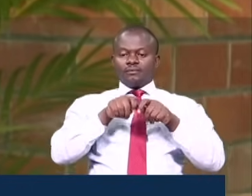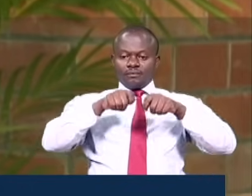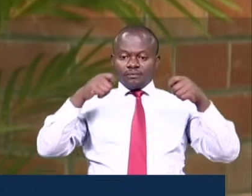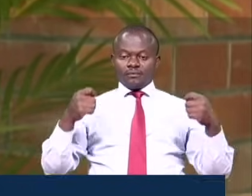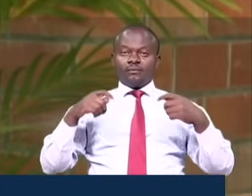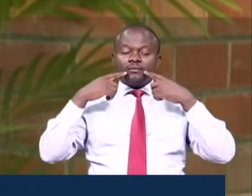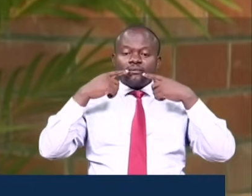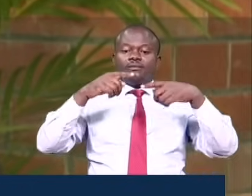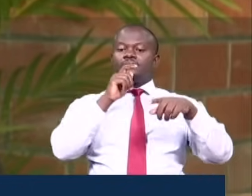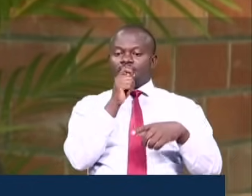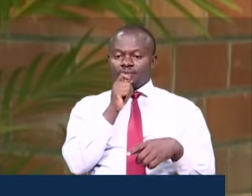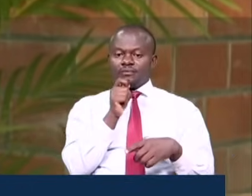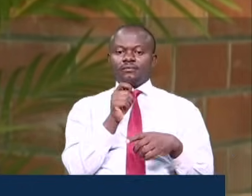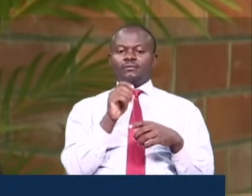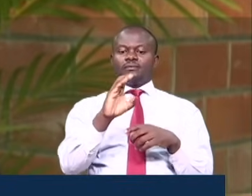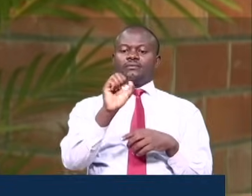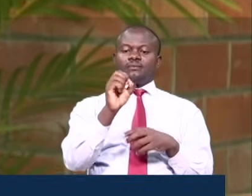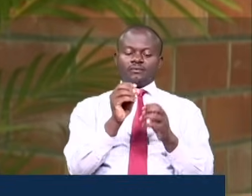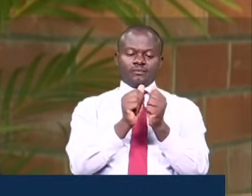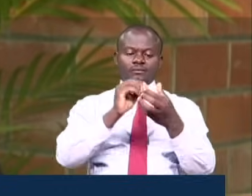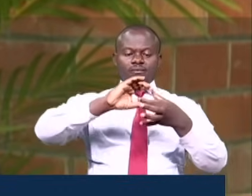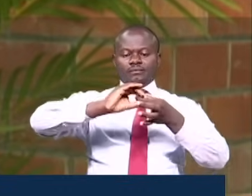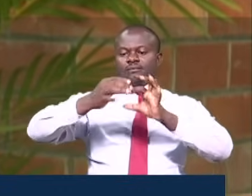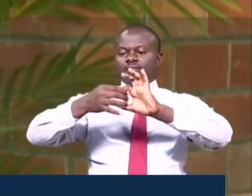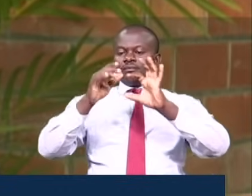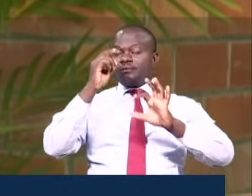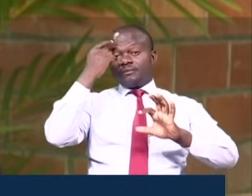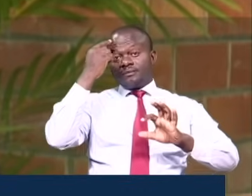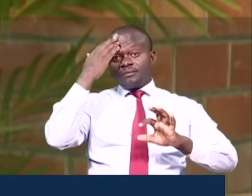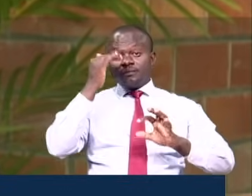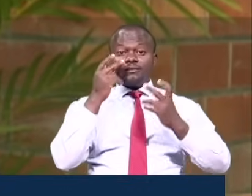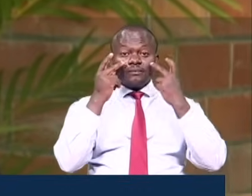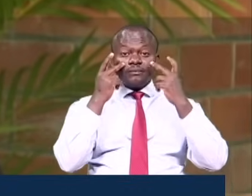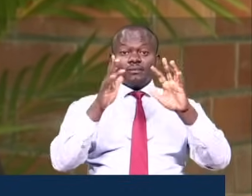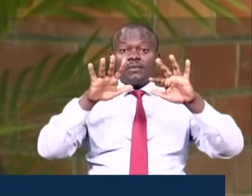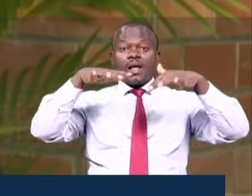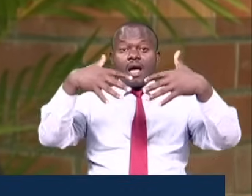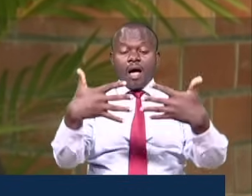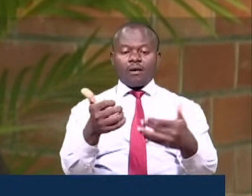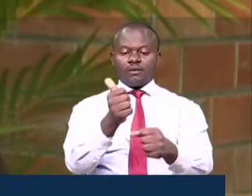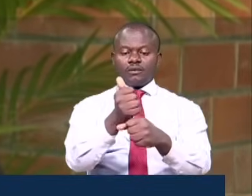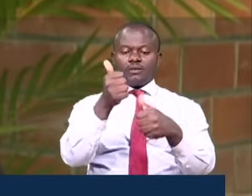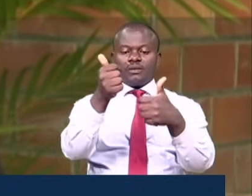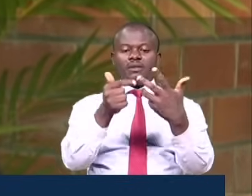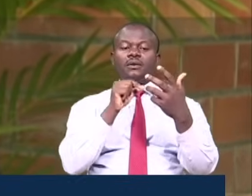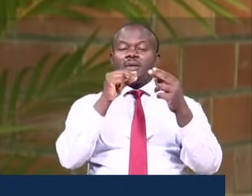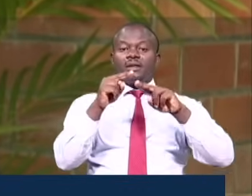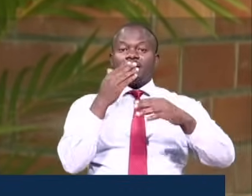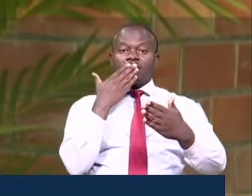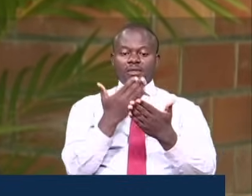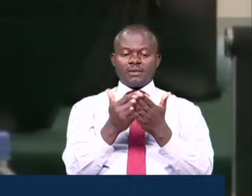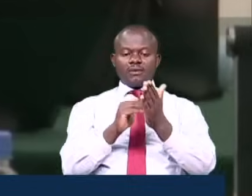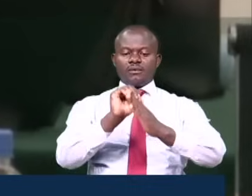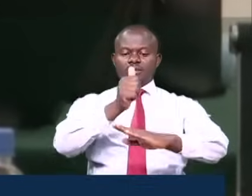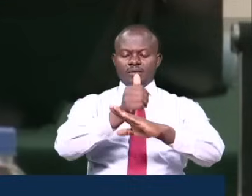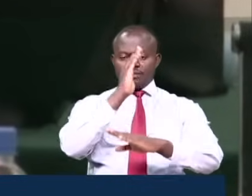leta societe civile ariko n'abafatanyabikorwa ba leta kugira ngo turebe uburyo twanoza ibitagenda hanyuma noneho dushyireho umurongo